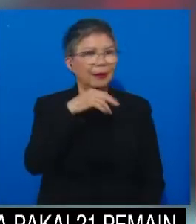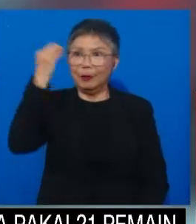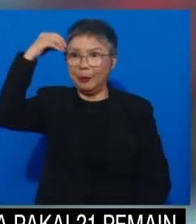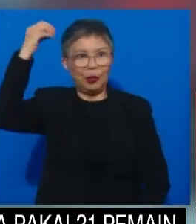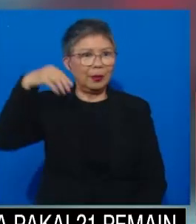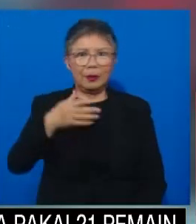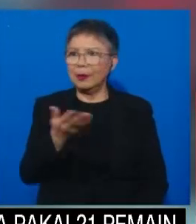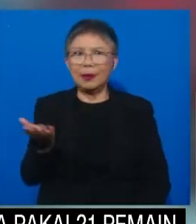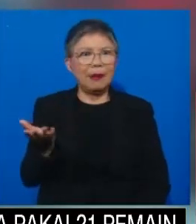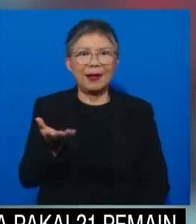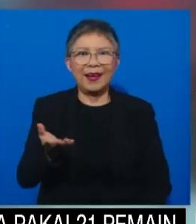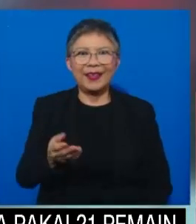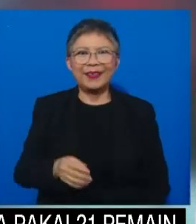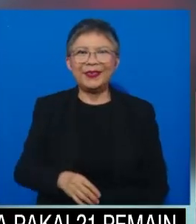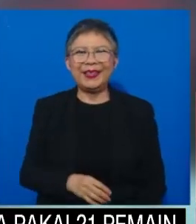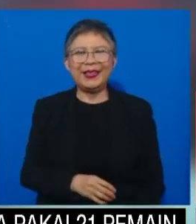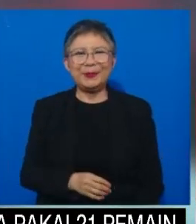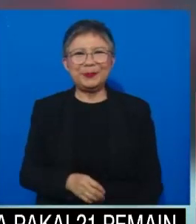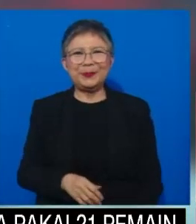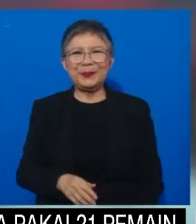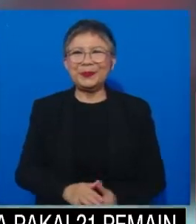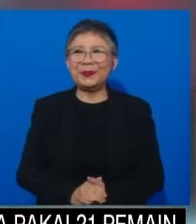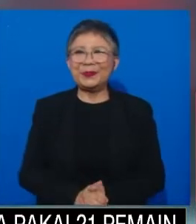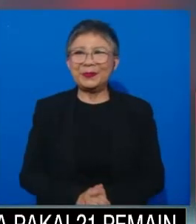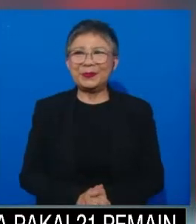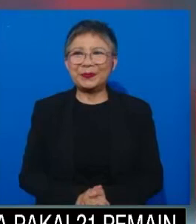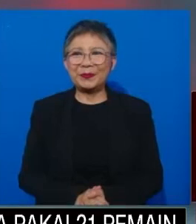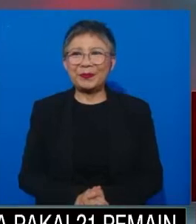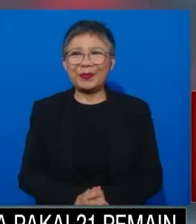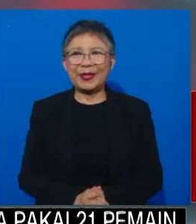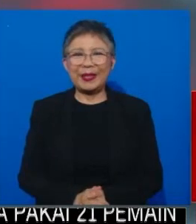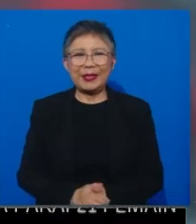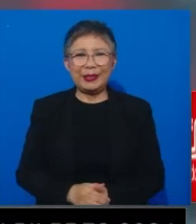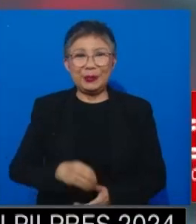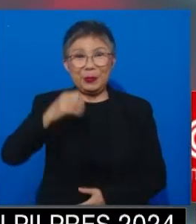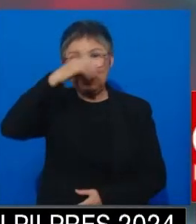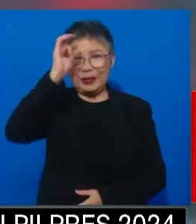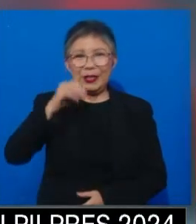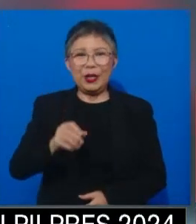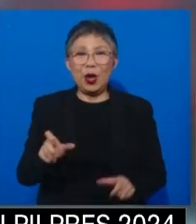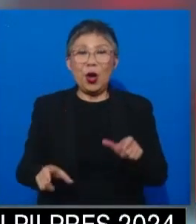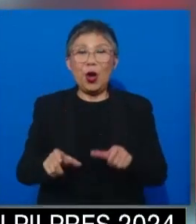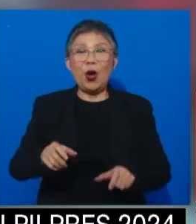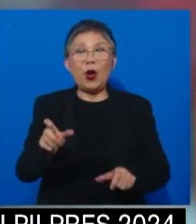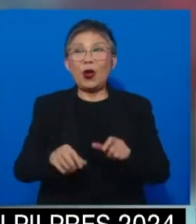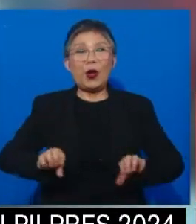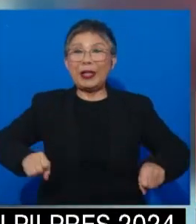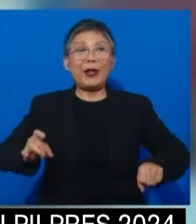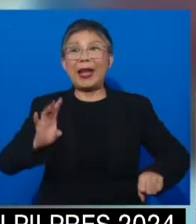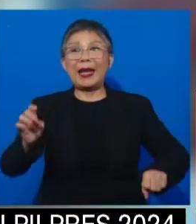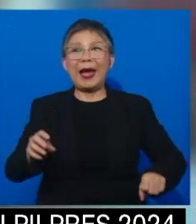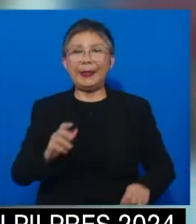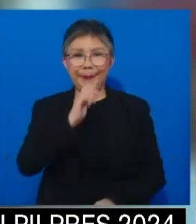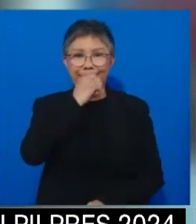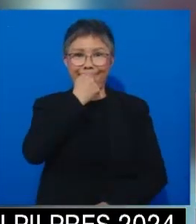dan mondar-mandir mencari pengendara tanpa helm tersebut. Aksi polisi kebingungan itu mencuri perhatian pengguna jalan lain dan